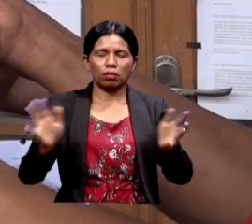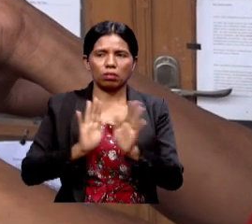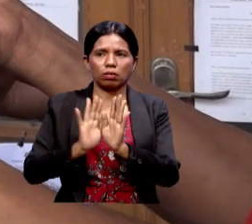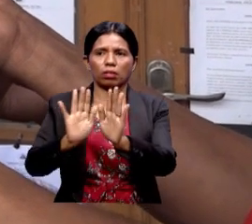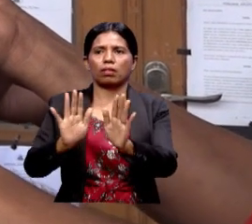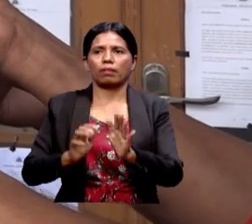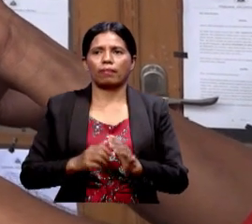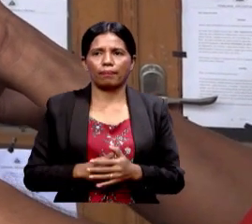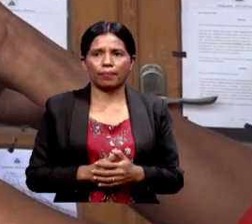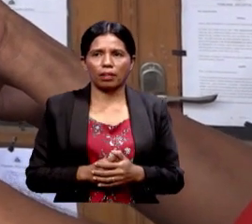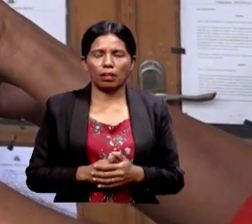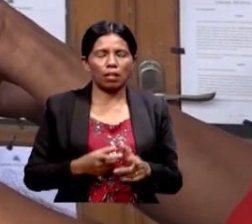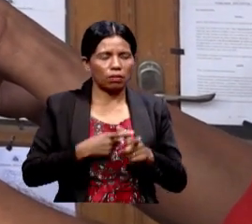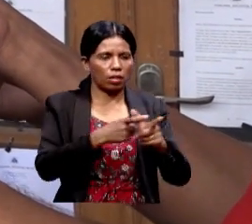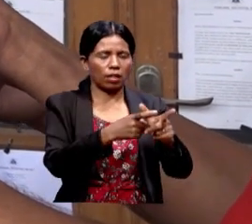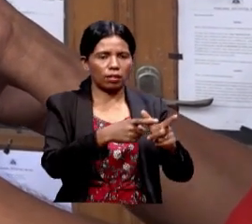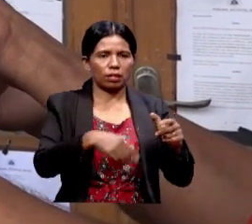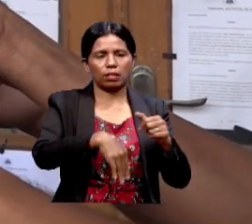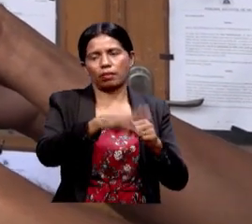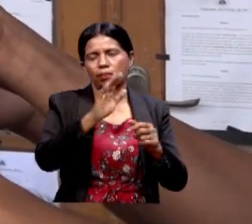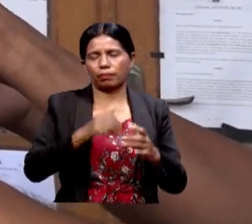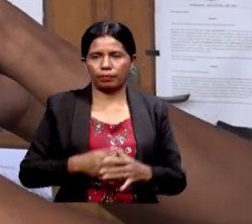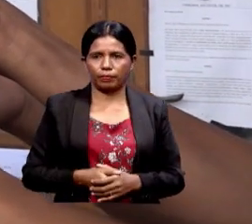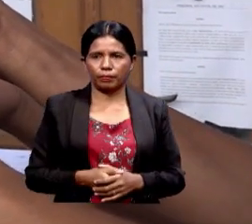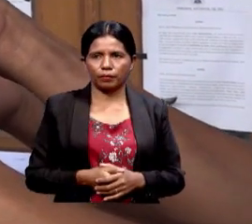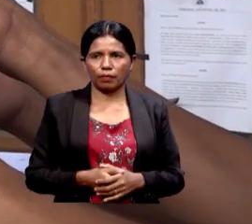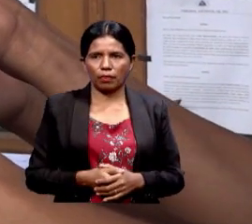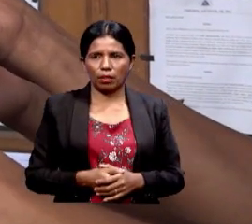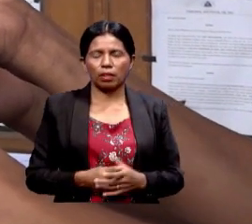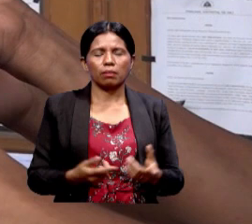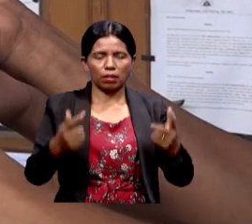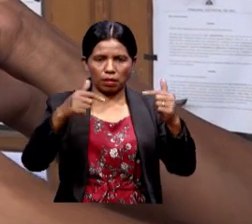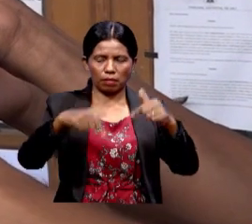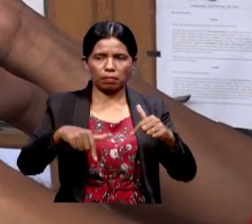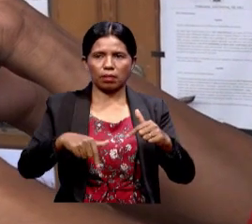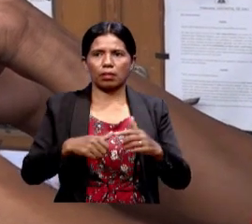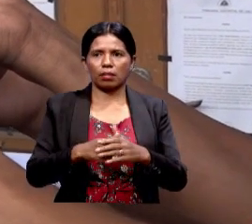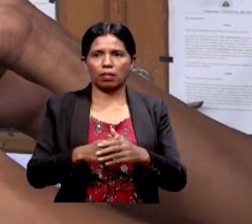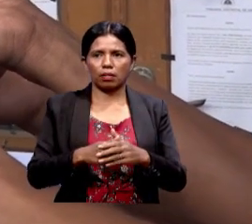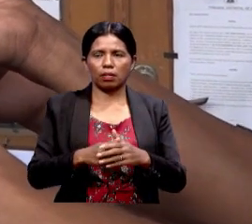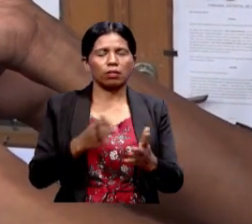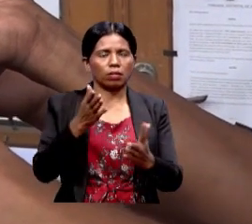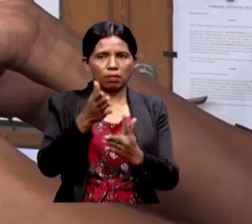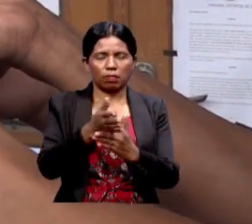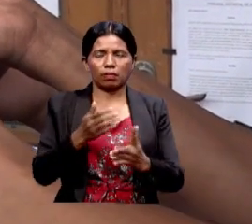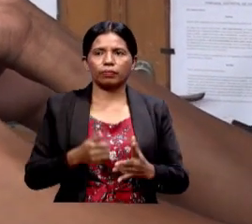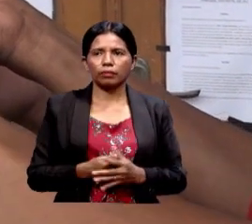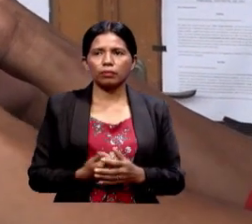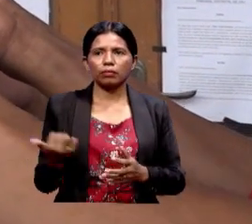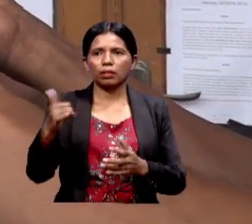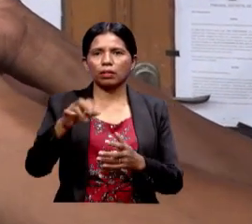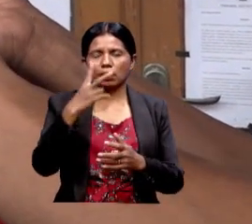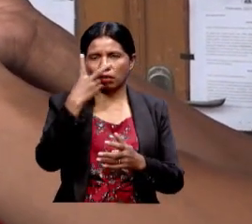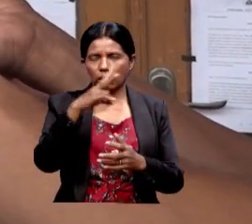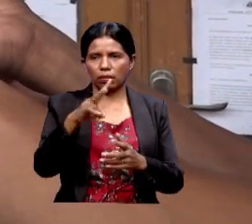hau hau halai sai. I sai maliur antes tama vamos serna erua